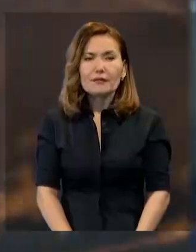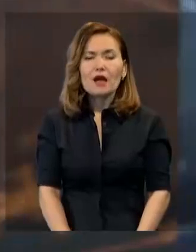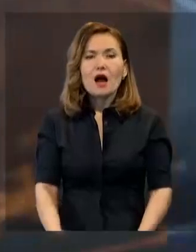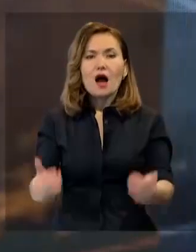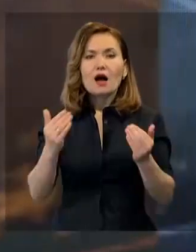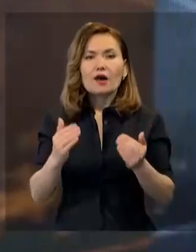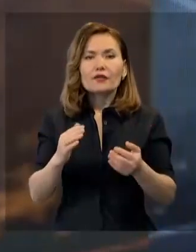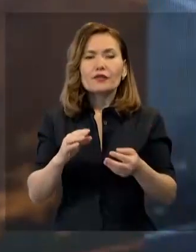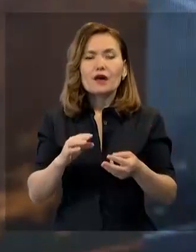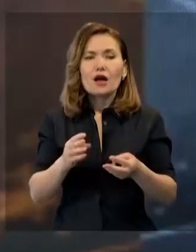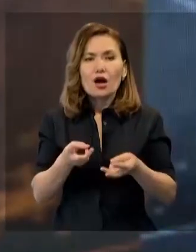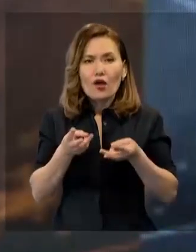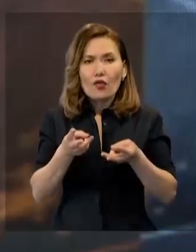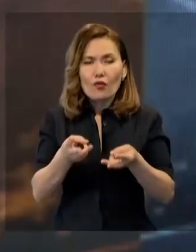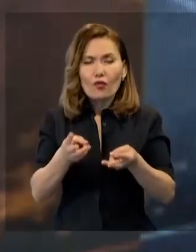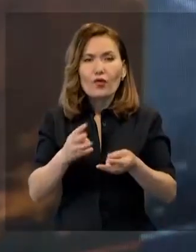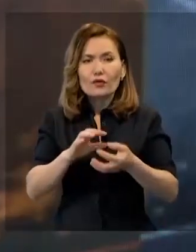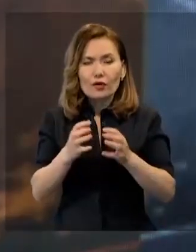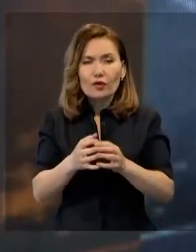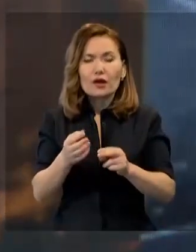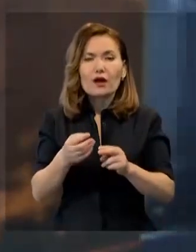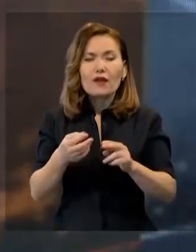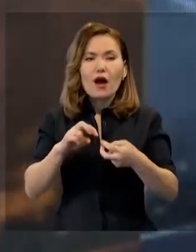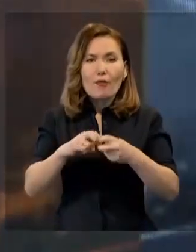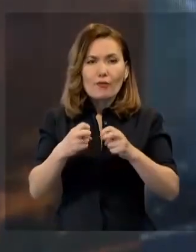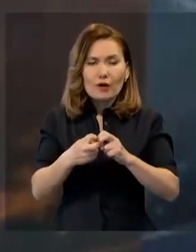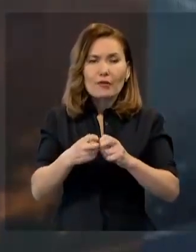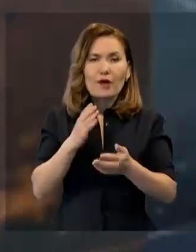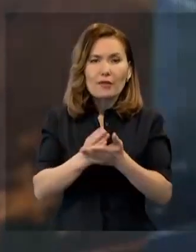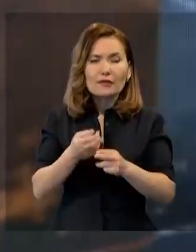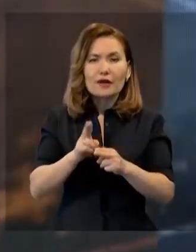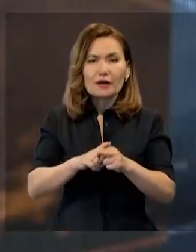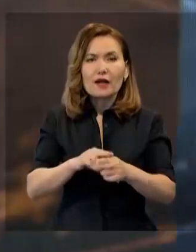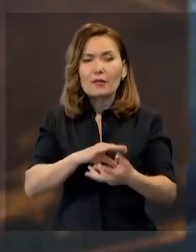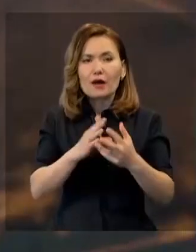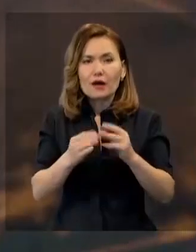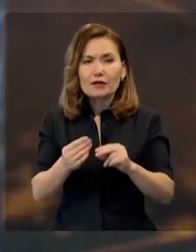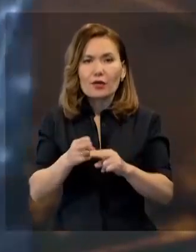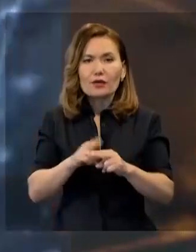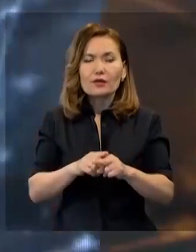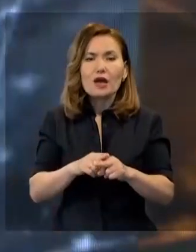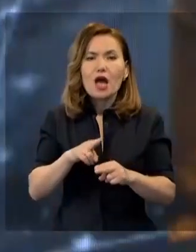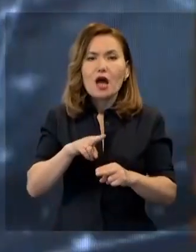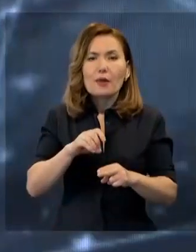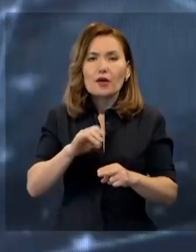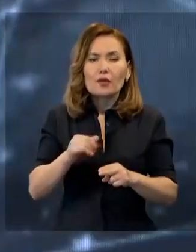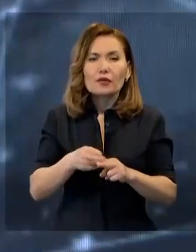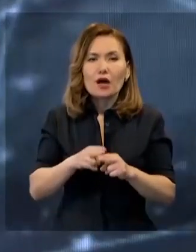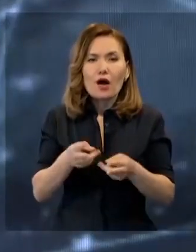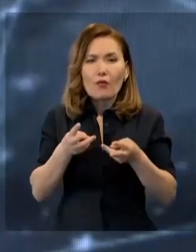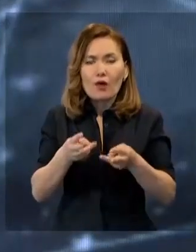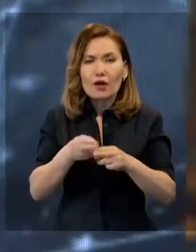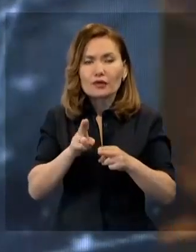Қазір отын тапшылығы Шри-Ланкада қатты байқалады. Грек тұрғындары жанармай сән салтанат тауарына айналған айтады. Перуде отынмен тыңайтқыш